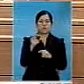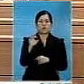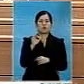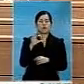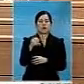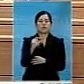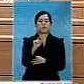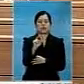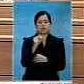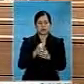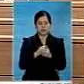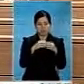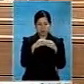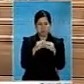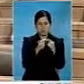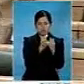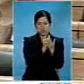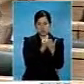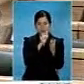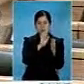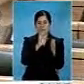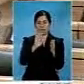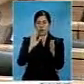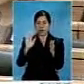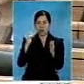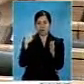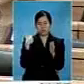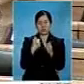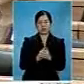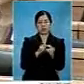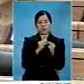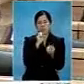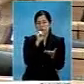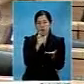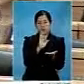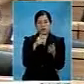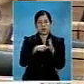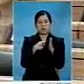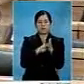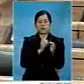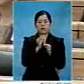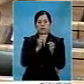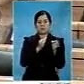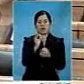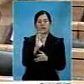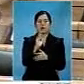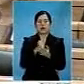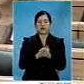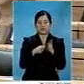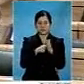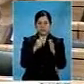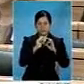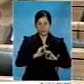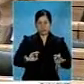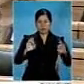แทนของกลุ่มนั้นจริงๆในสุดหาคำตอบไม่ได้เมื่อหาคำตอบไม่ได้ทางออกที่ดีที่สุดก็บอก